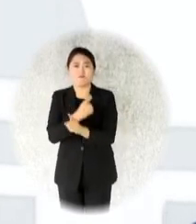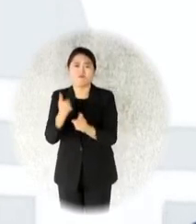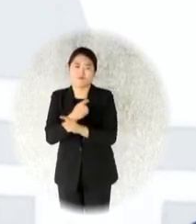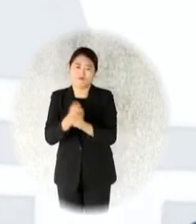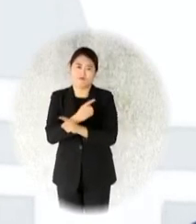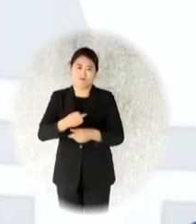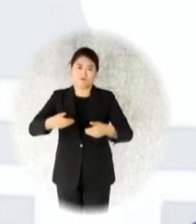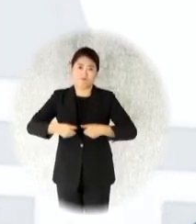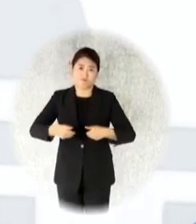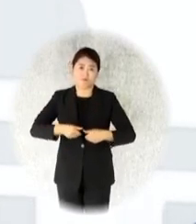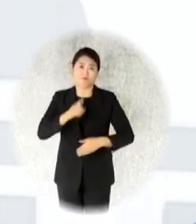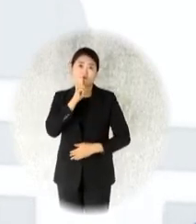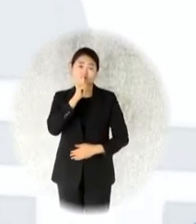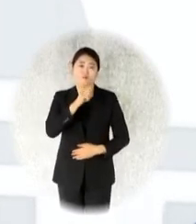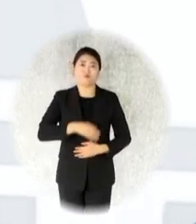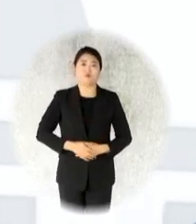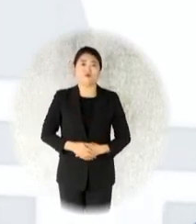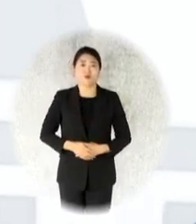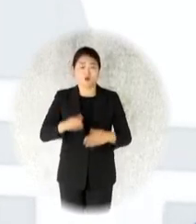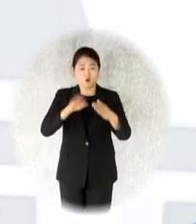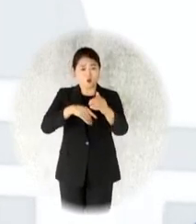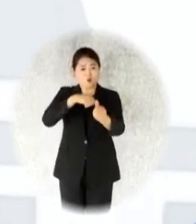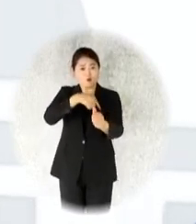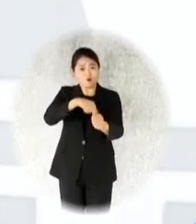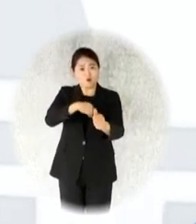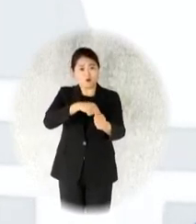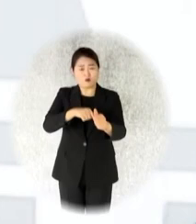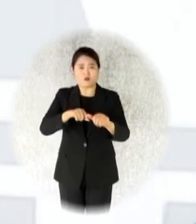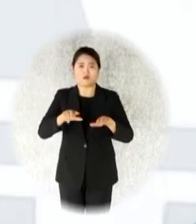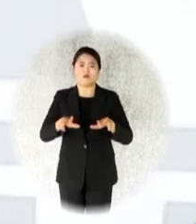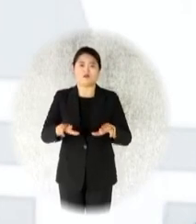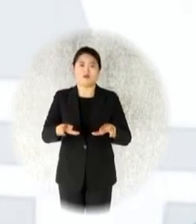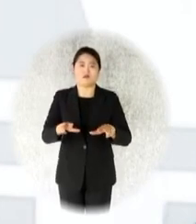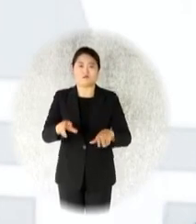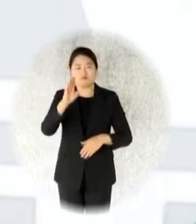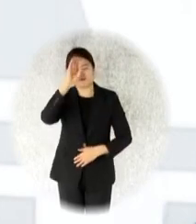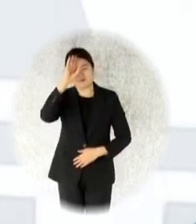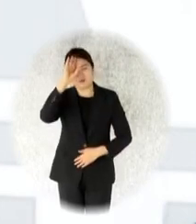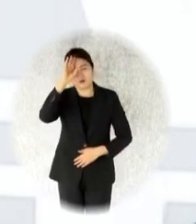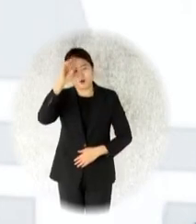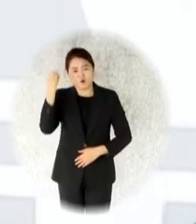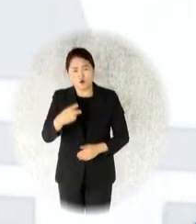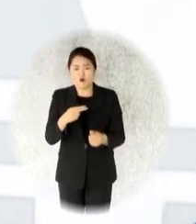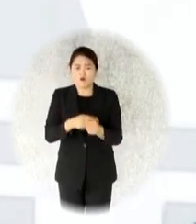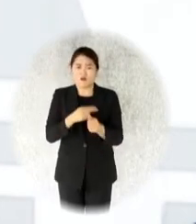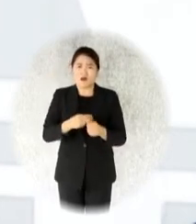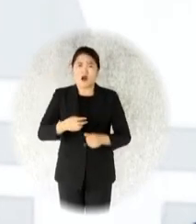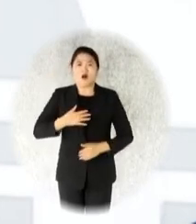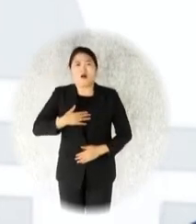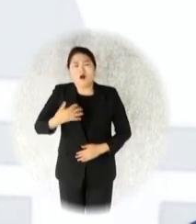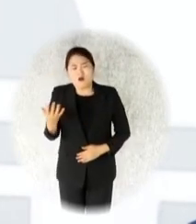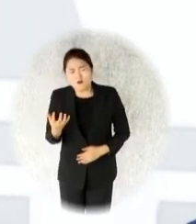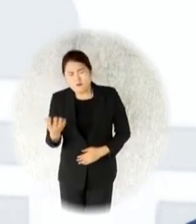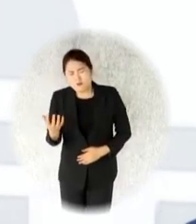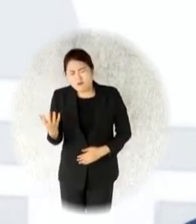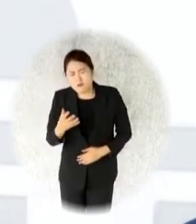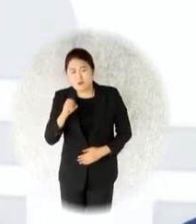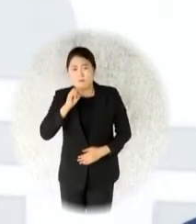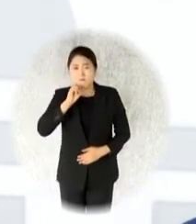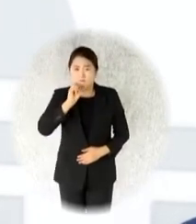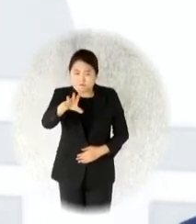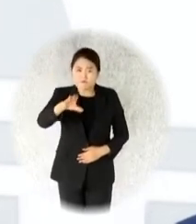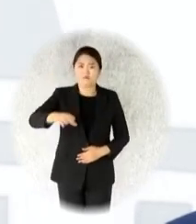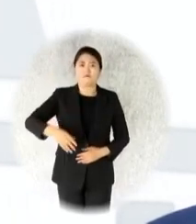말하고자 합니다 공교육은 병들었고 선생님이 아프다고 말하고자 합니다